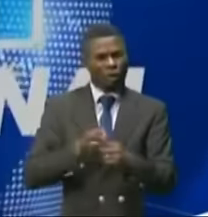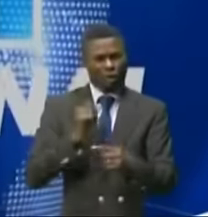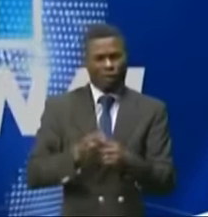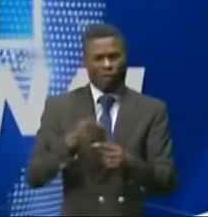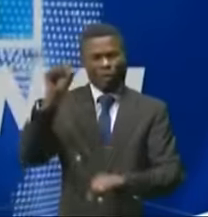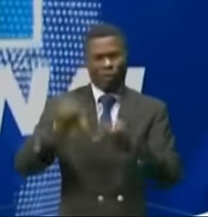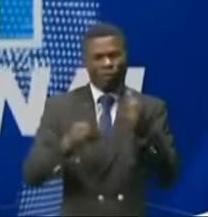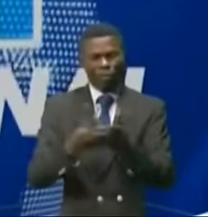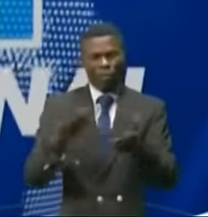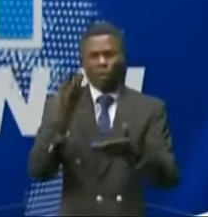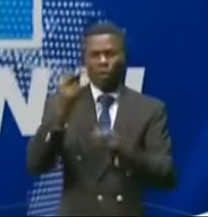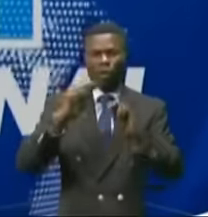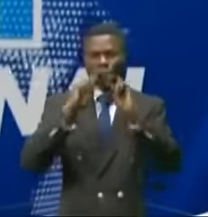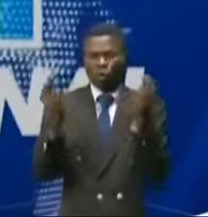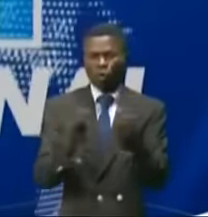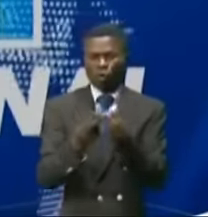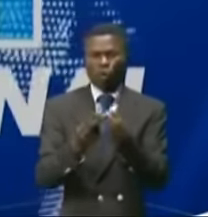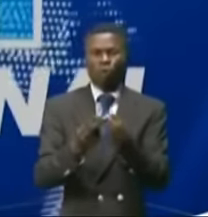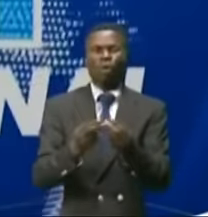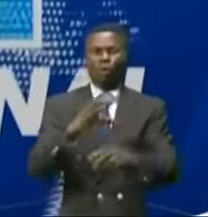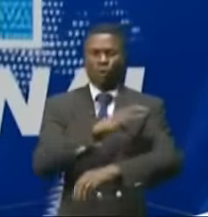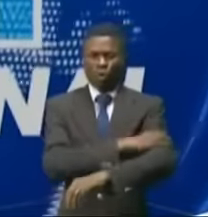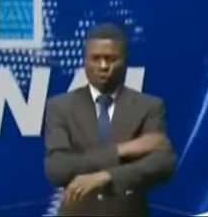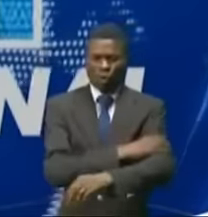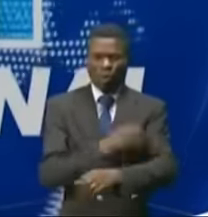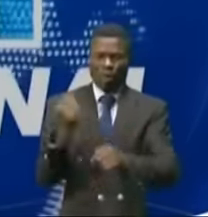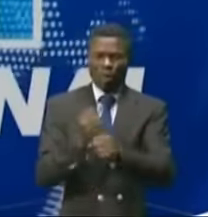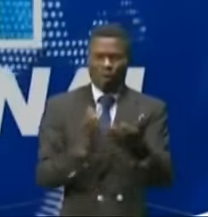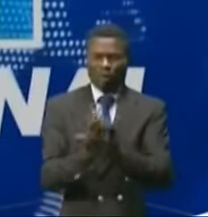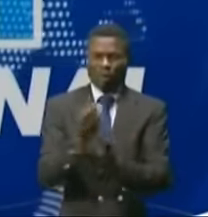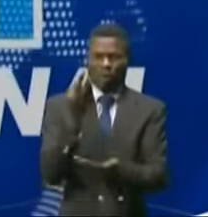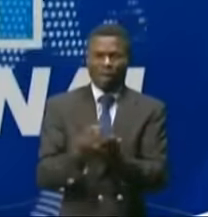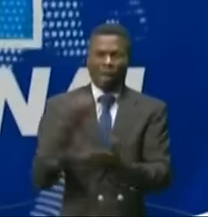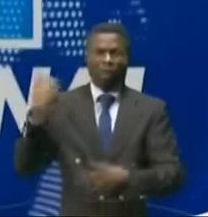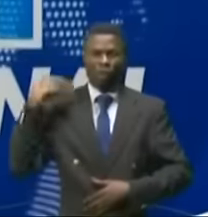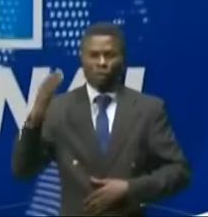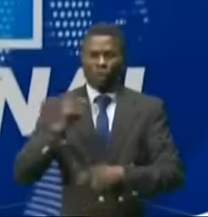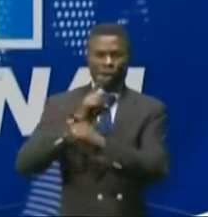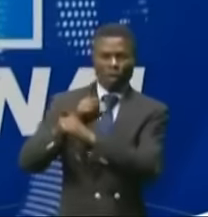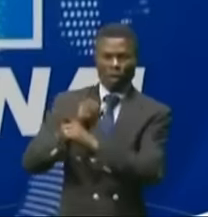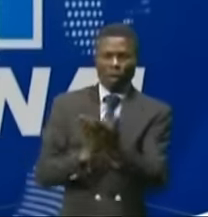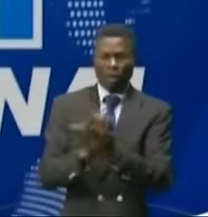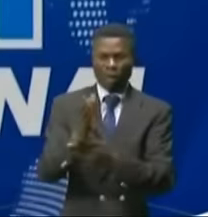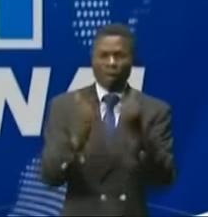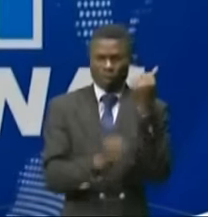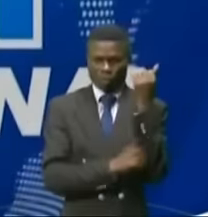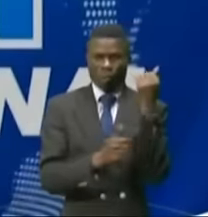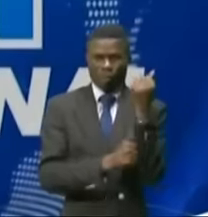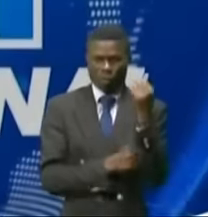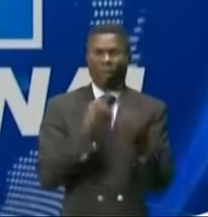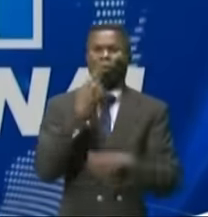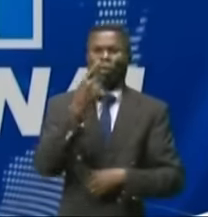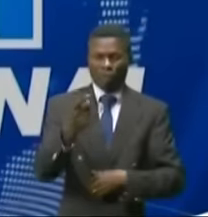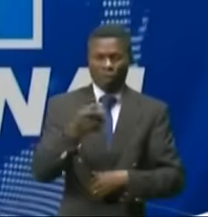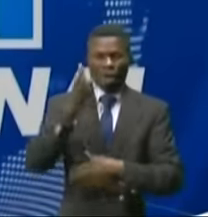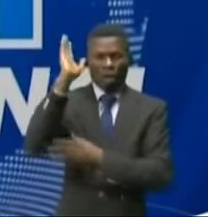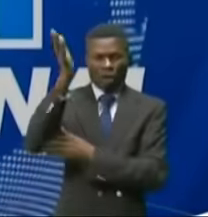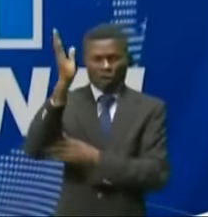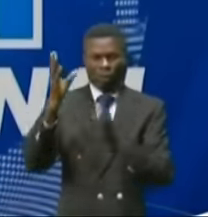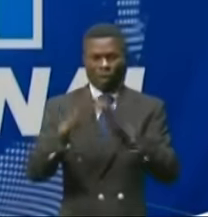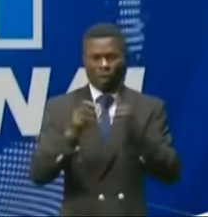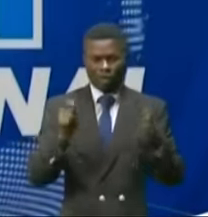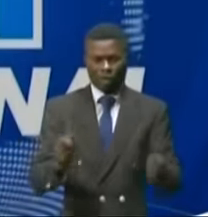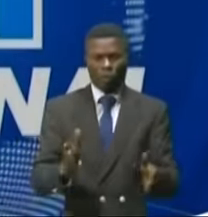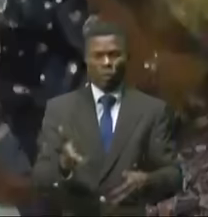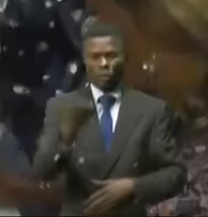organisations de la société civile ont engagé dans la bonne gouvernance des finances publiques et la protection des droits humains, l'ont dit dans une conférence de presse.